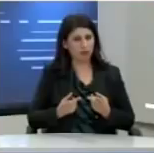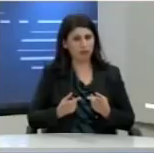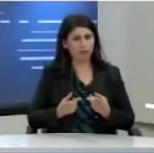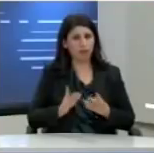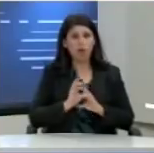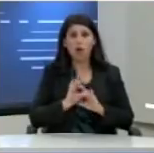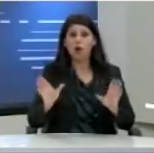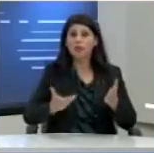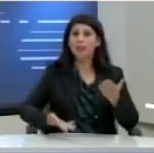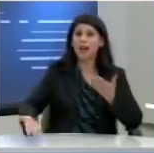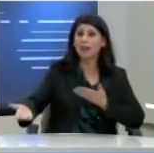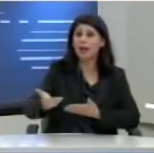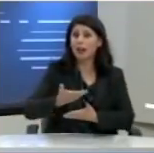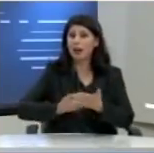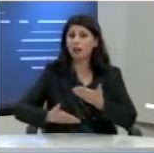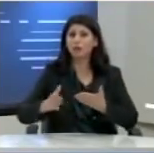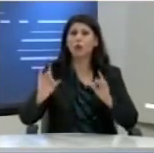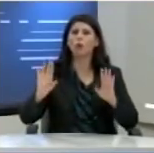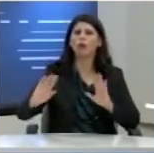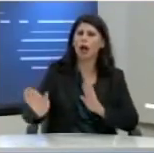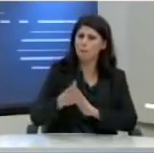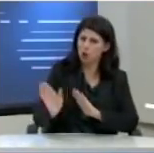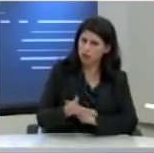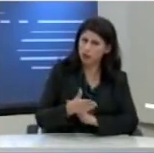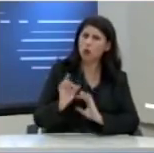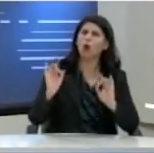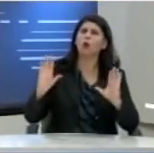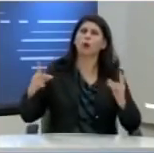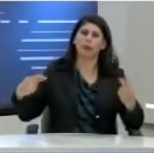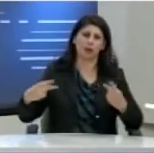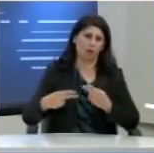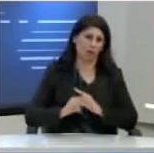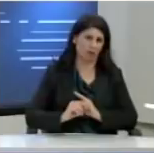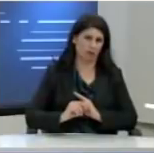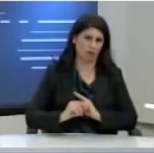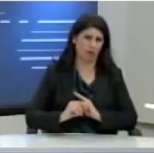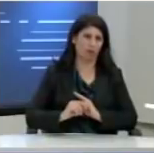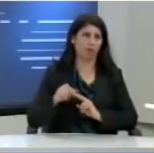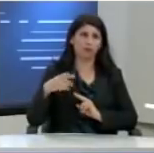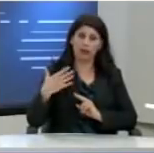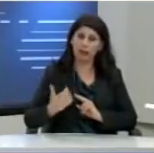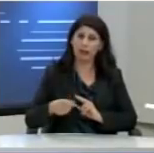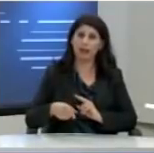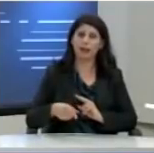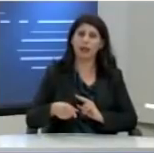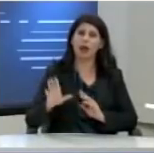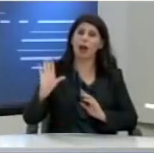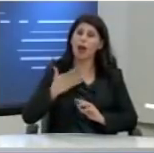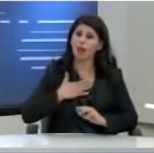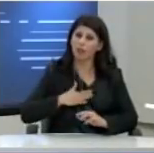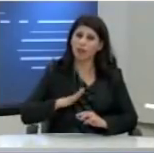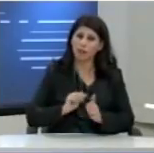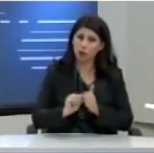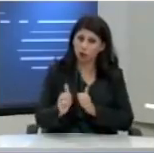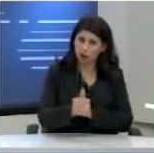χωρίς να ανταλλάξουμε ούτε απολύσεις ούτε περικοπές. Και είναι, αν θέλετε,